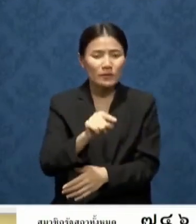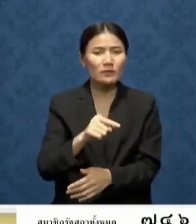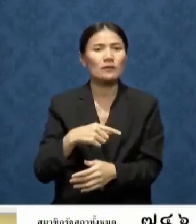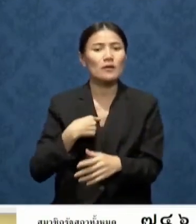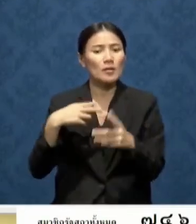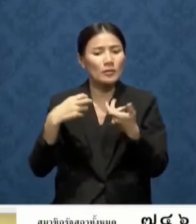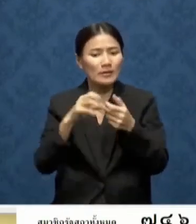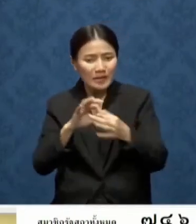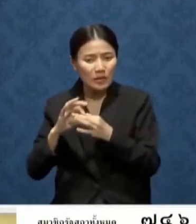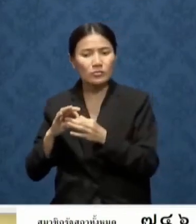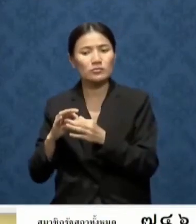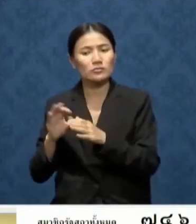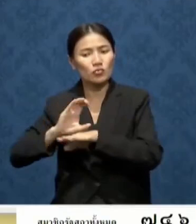ส้ม